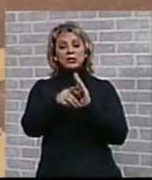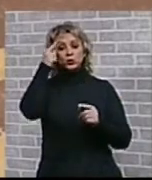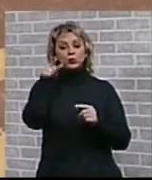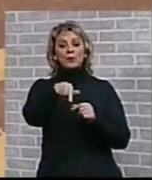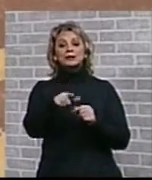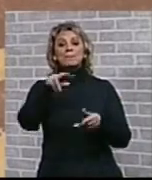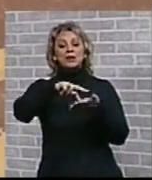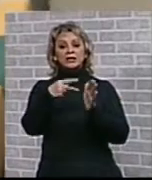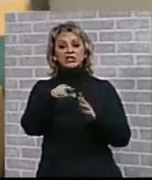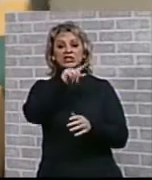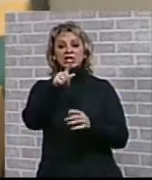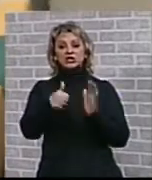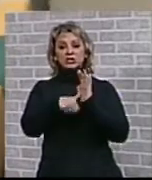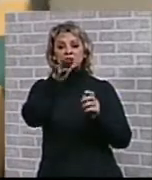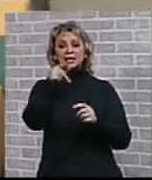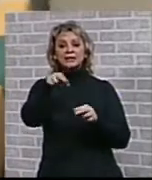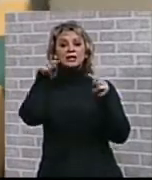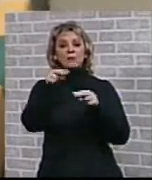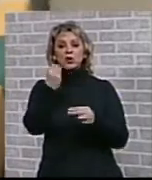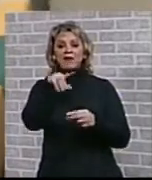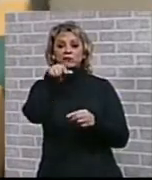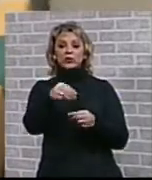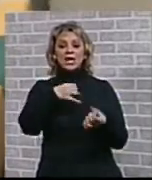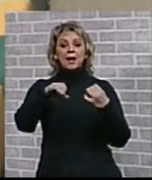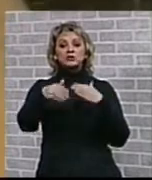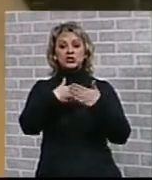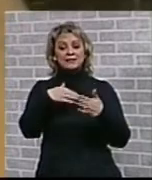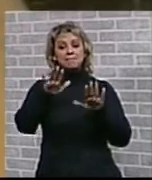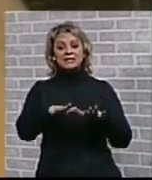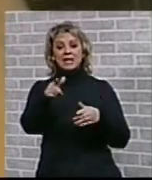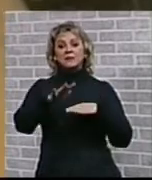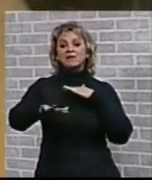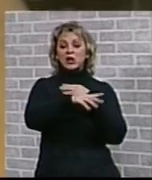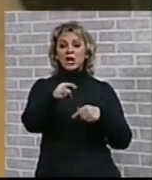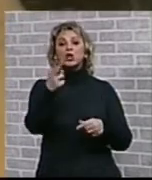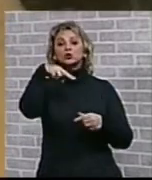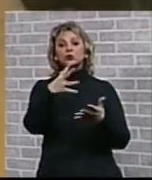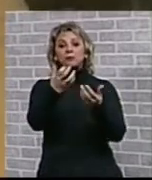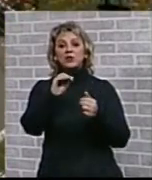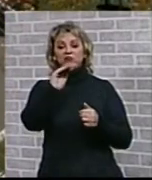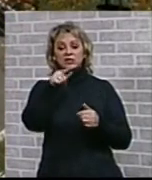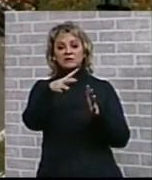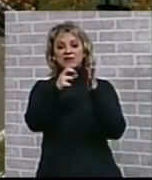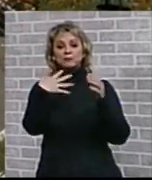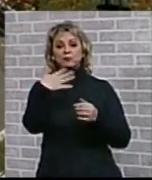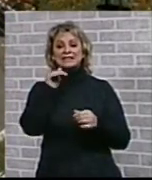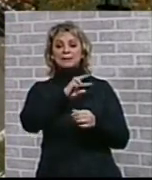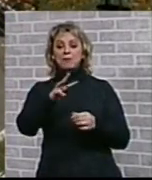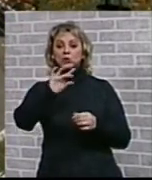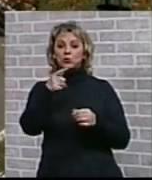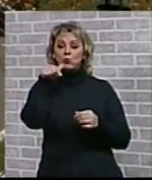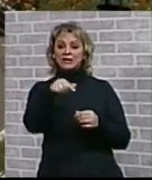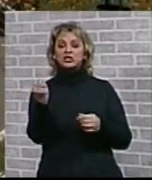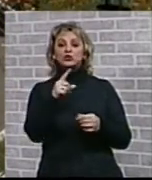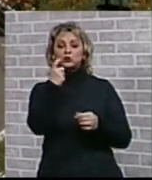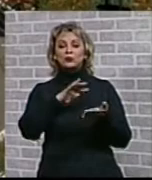задуманное планируется за 6 лет. На придание комфорта общественным местам и дворам Дон получит от федерации 850 миллионов рублей.